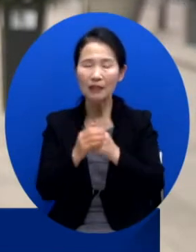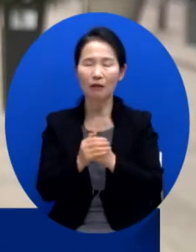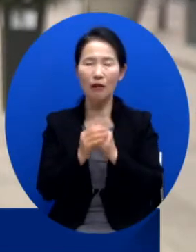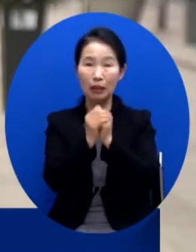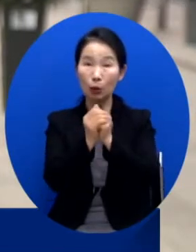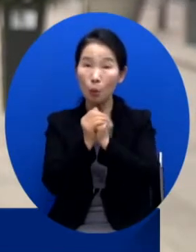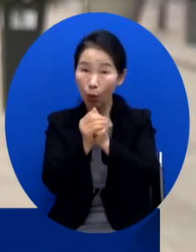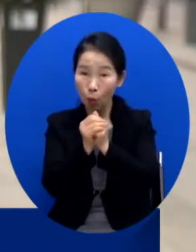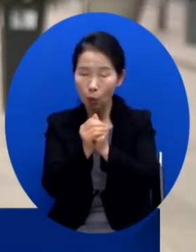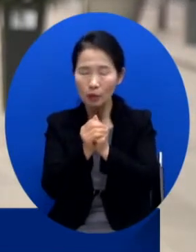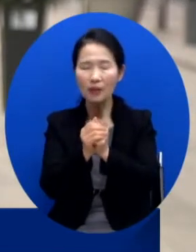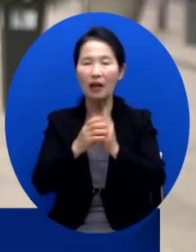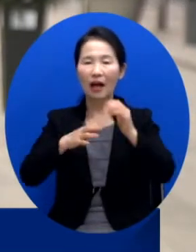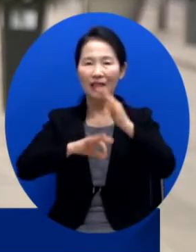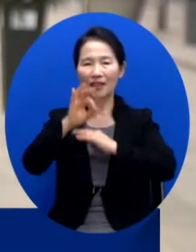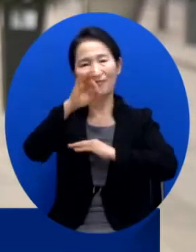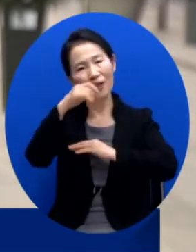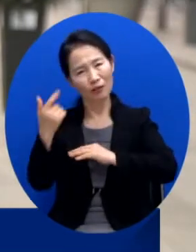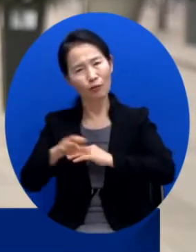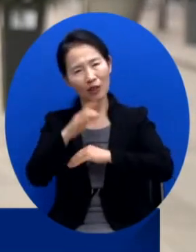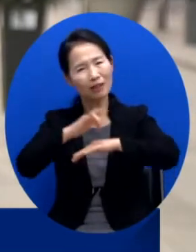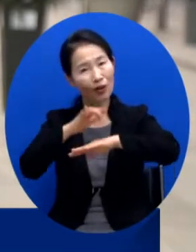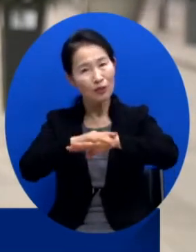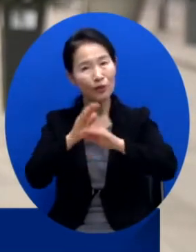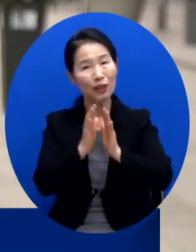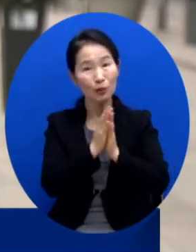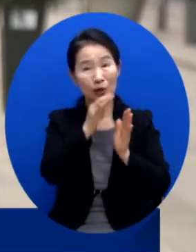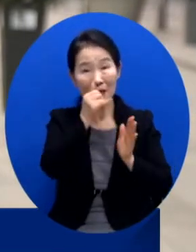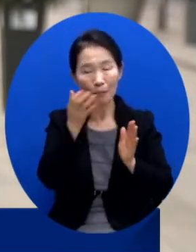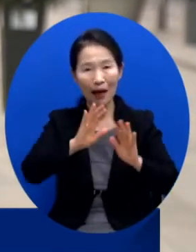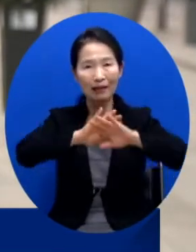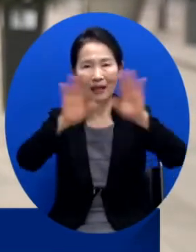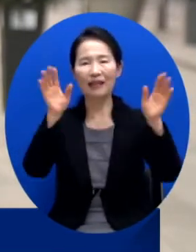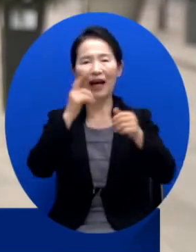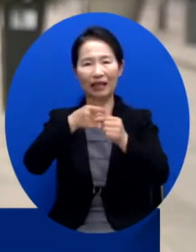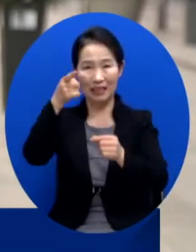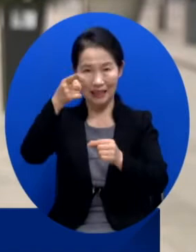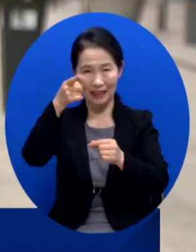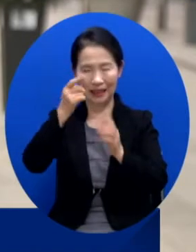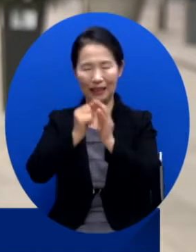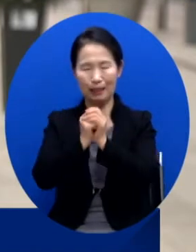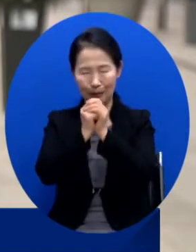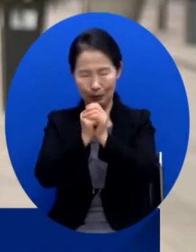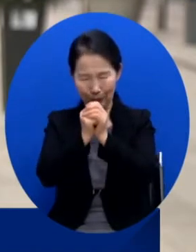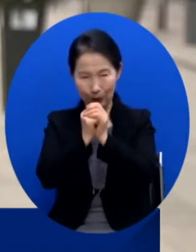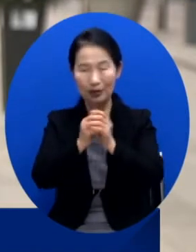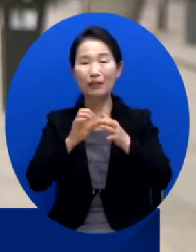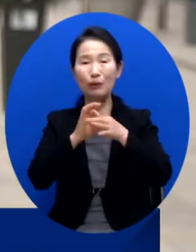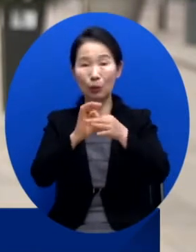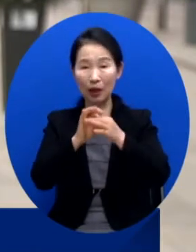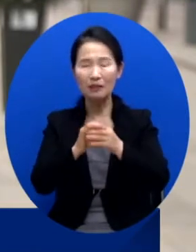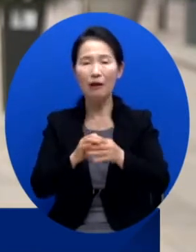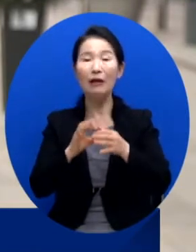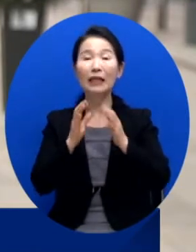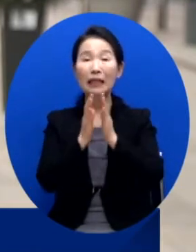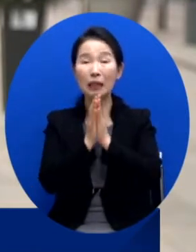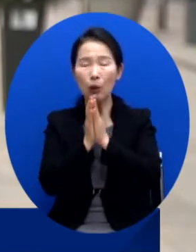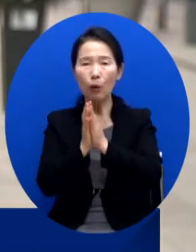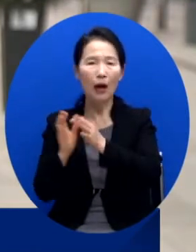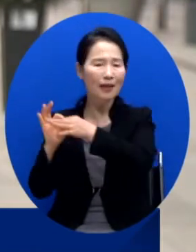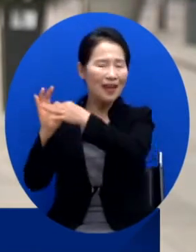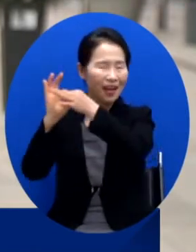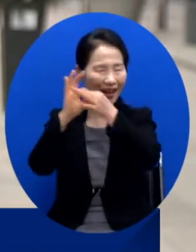정말 아침 저녁으로 기도하지 많은 낮에 1시에 기도함으로 말미암아 서 정말 기도에 끈이 끝이지